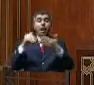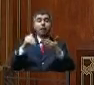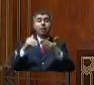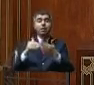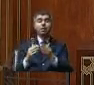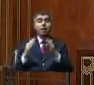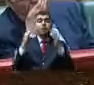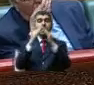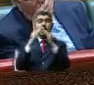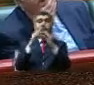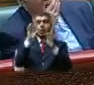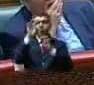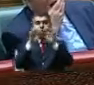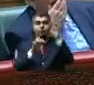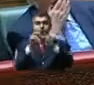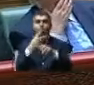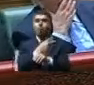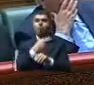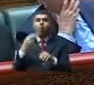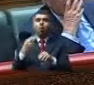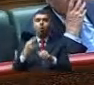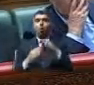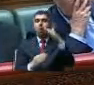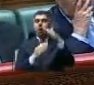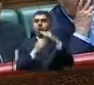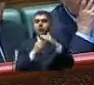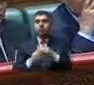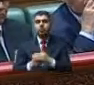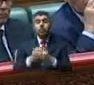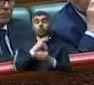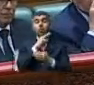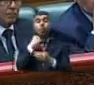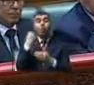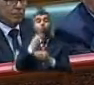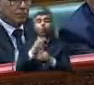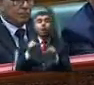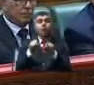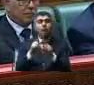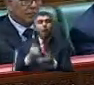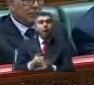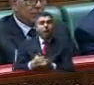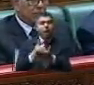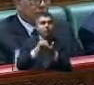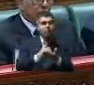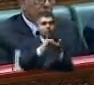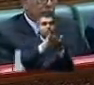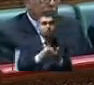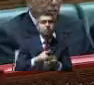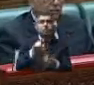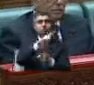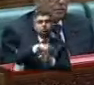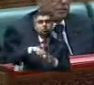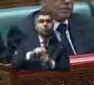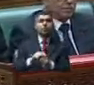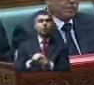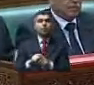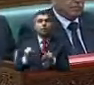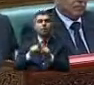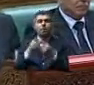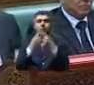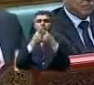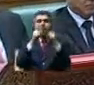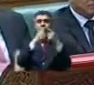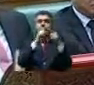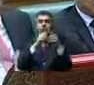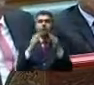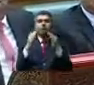بدون صفيح سنة 2004، وتسعى الحكومة إلى توفير الظروف المواتية لإنتاج السكن اللائق وتنويع